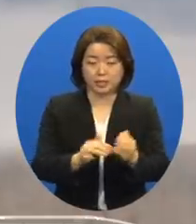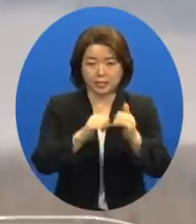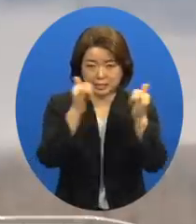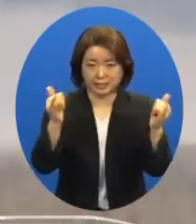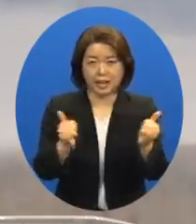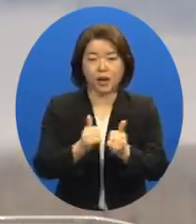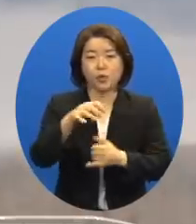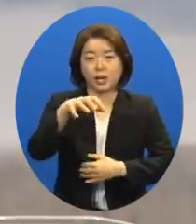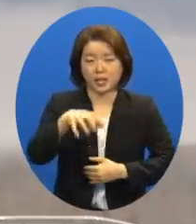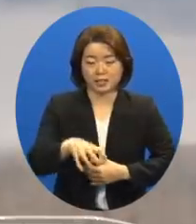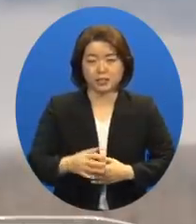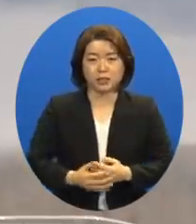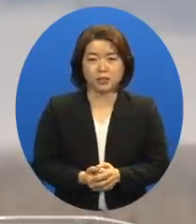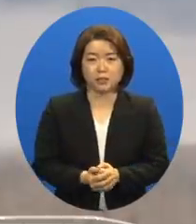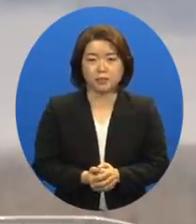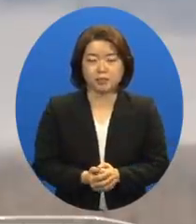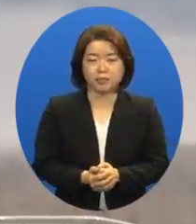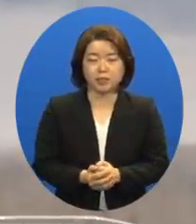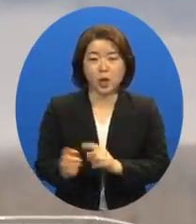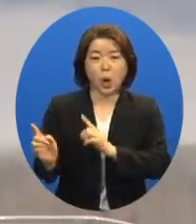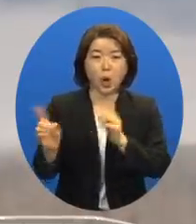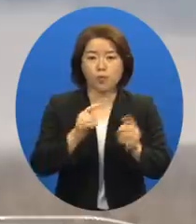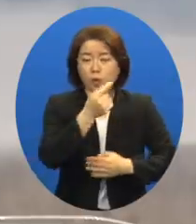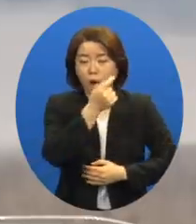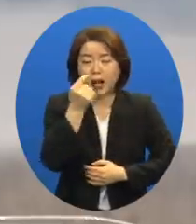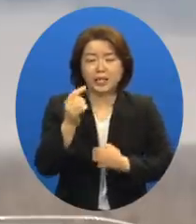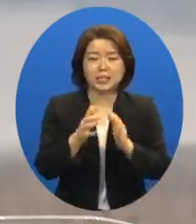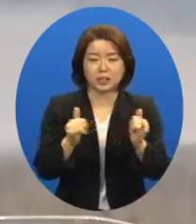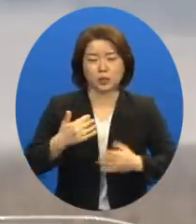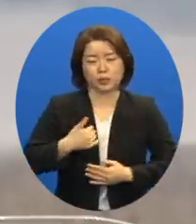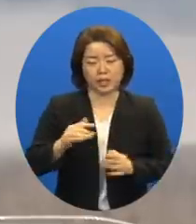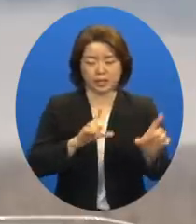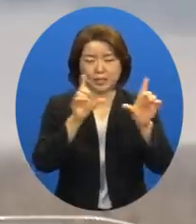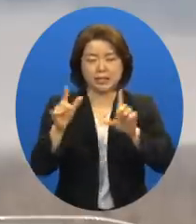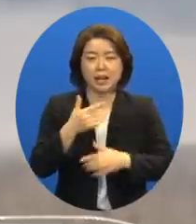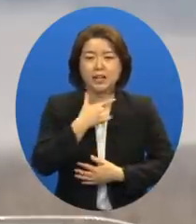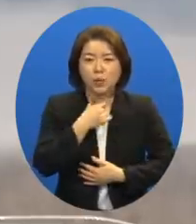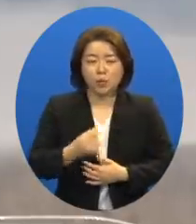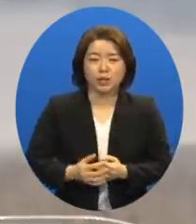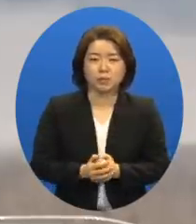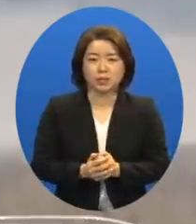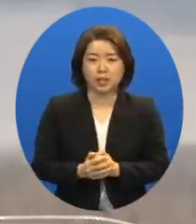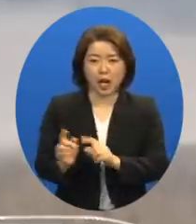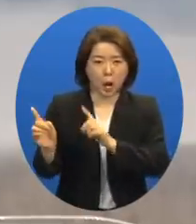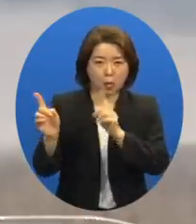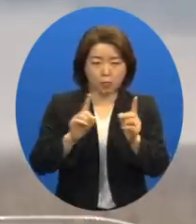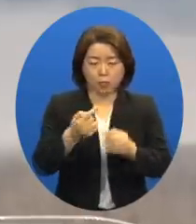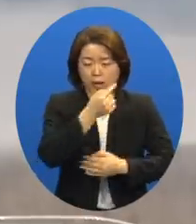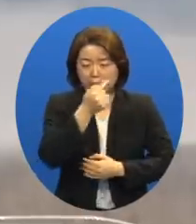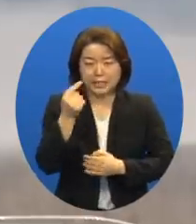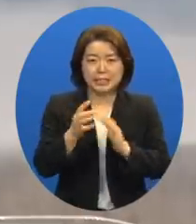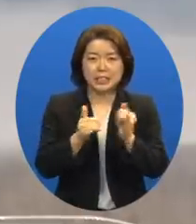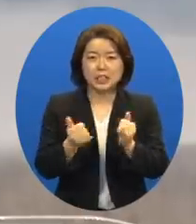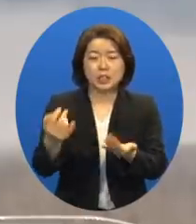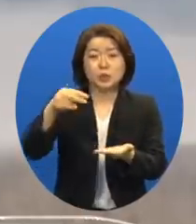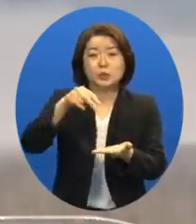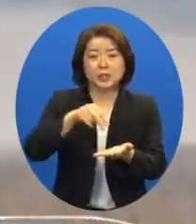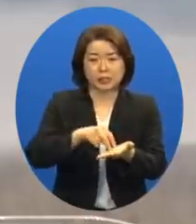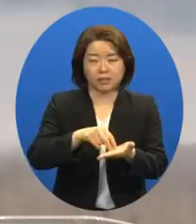사회에서 부활의 증인으로 제가 살겠습니다. 부활의 증인으로 일어나겠습니다.